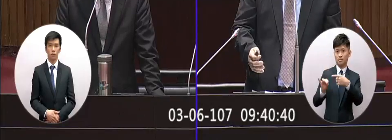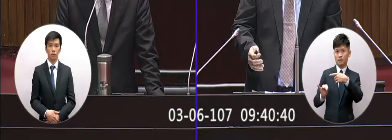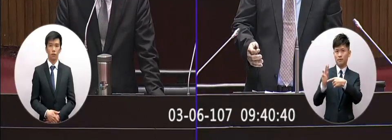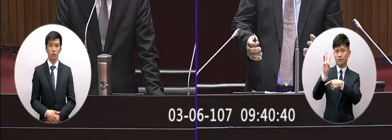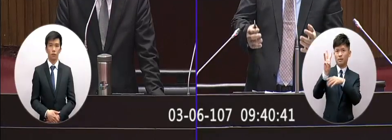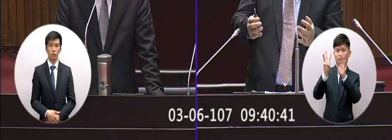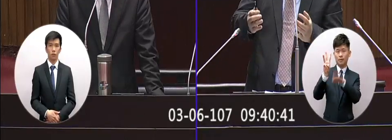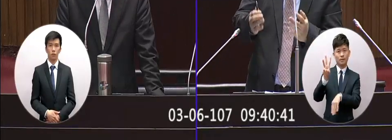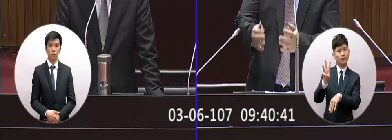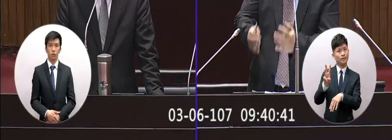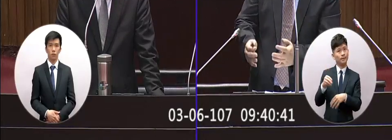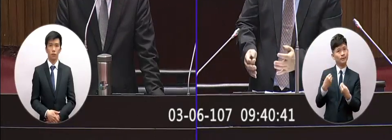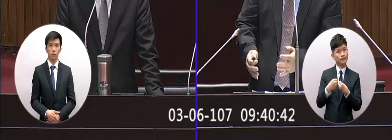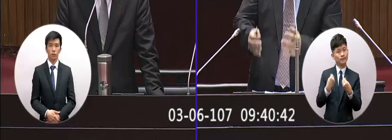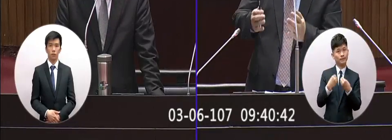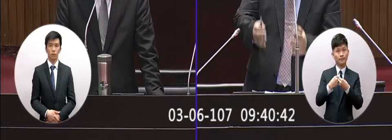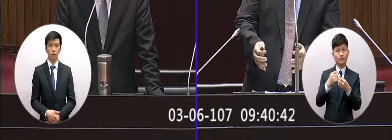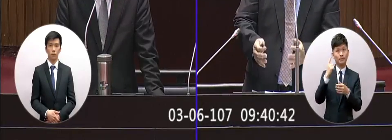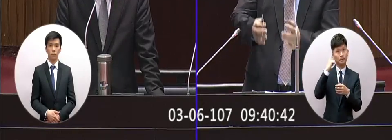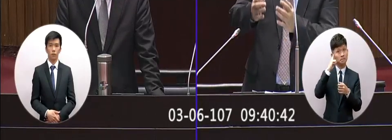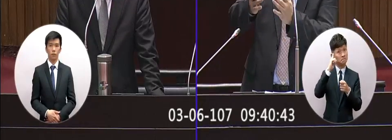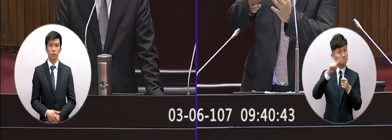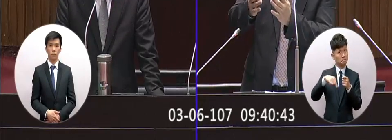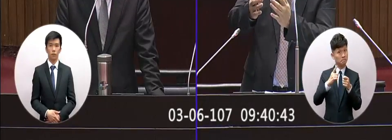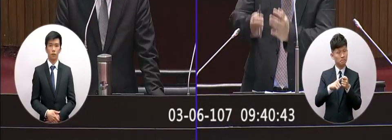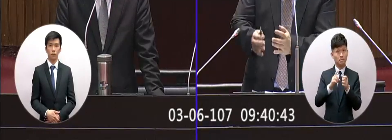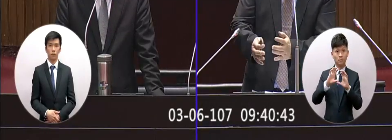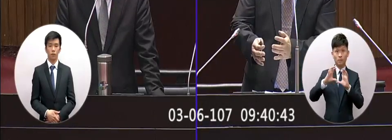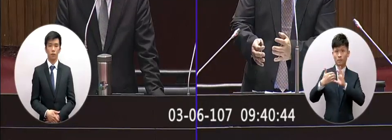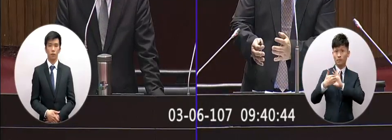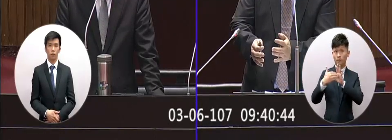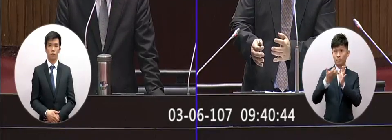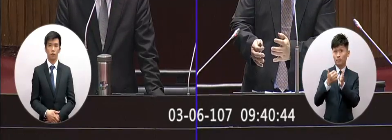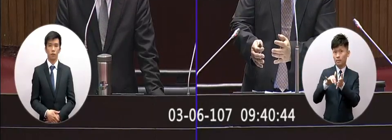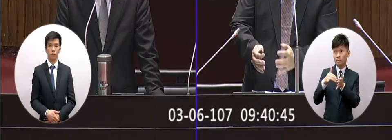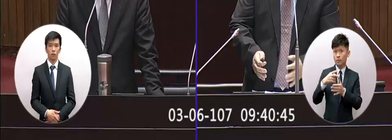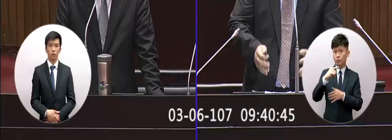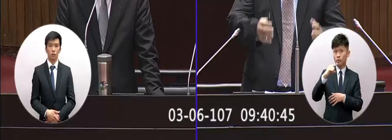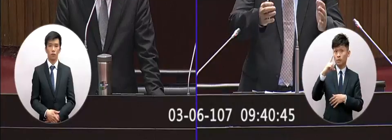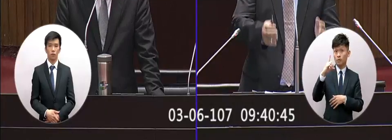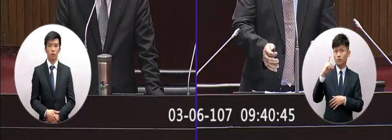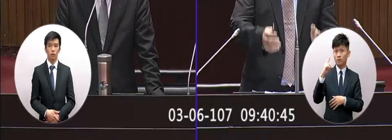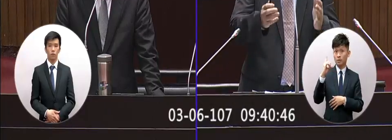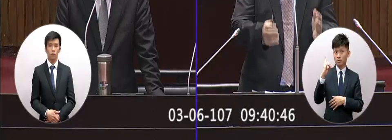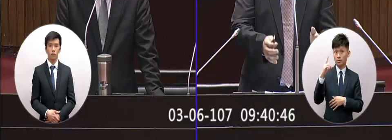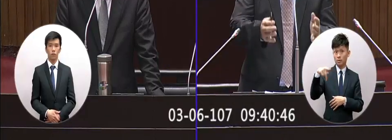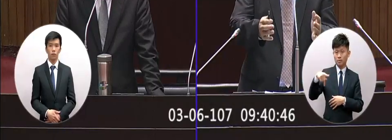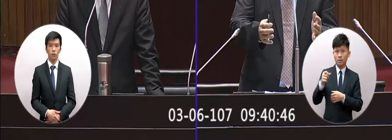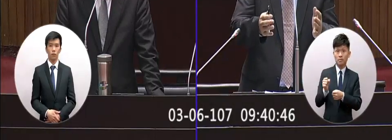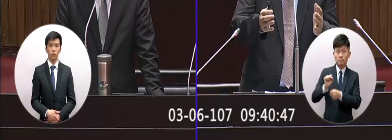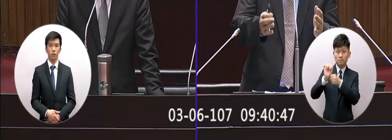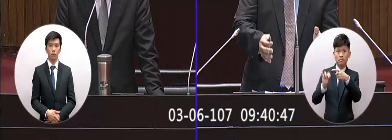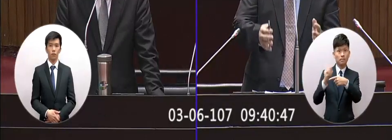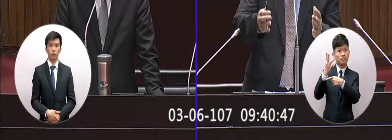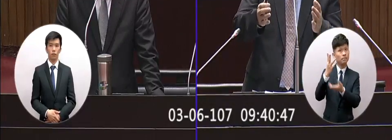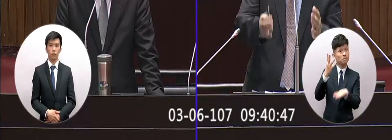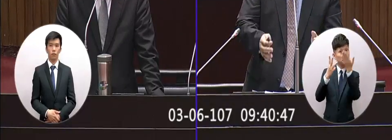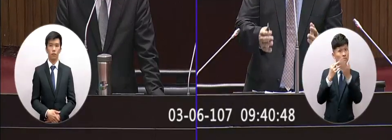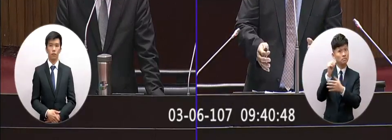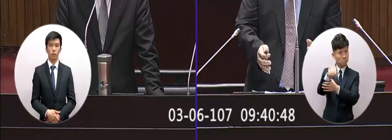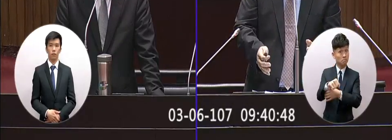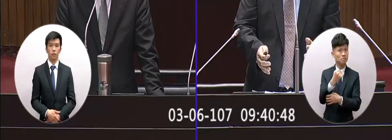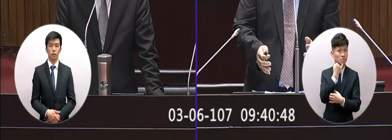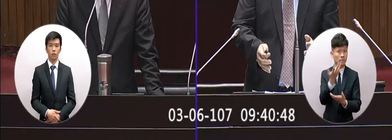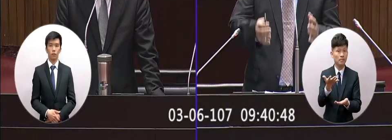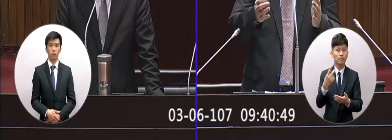年，院长能不能承诺我们国防预算能够提高3%以上 ，GDP 3%以上？另外，在外交处境那么